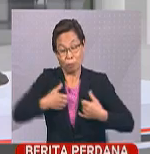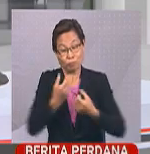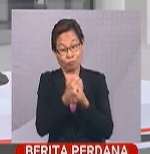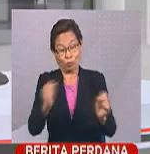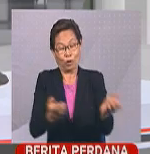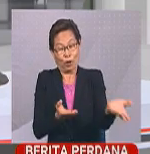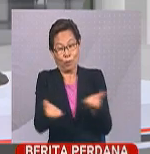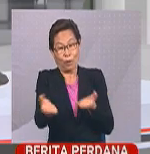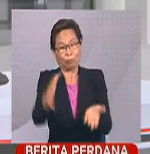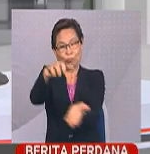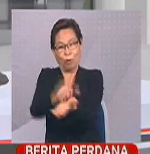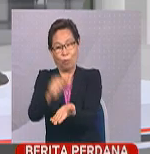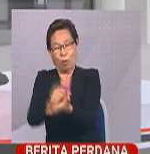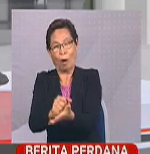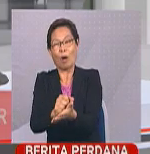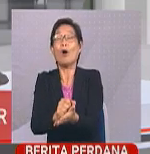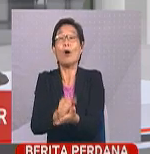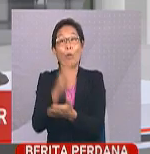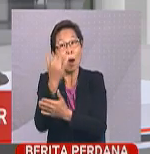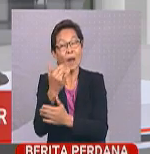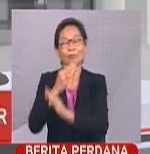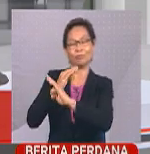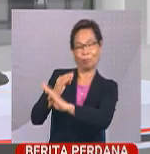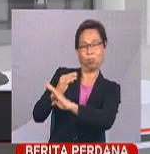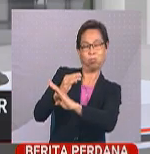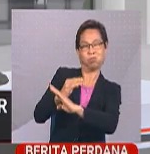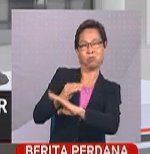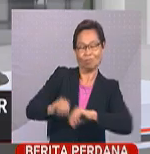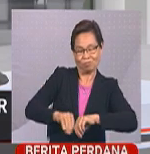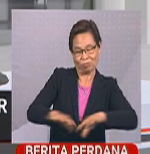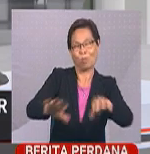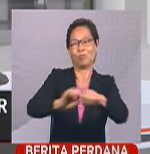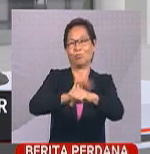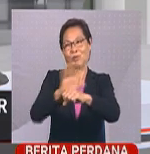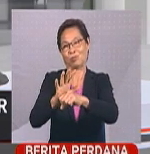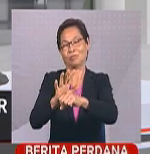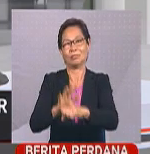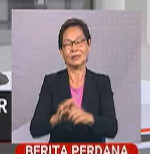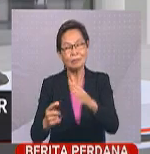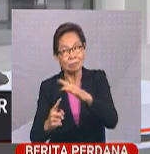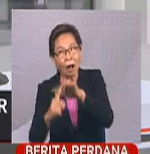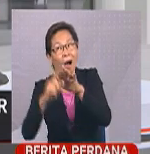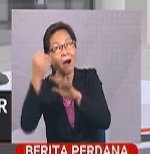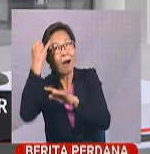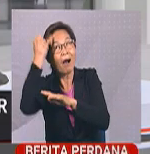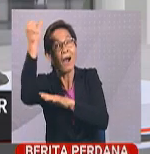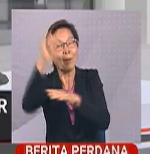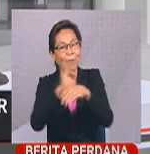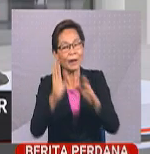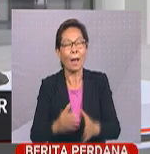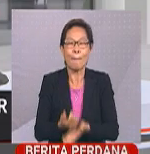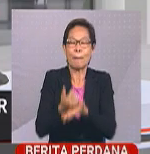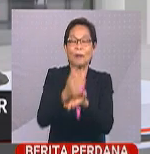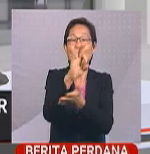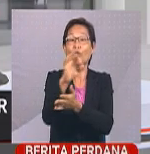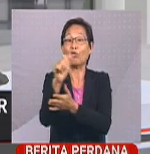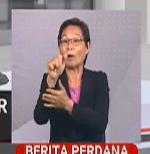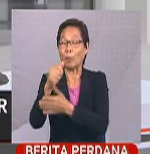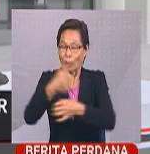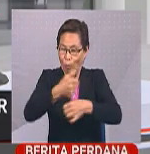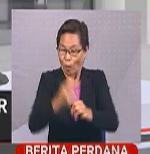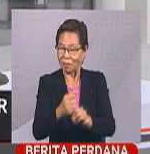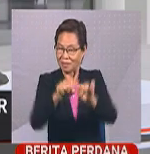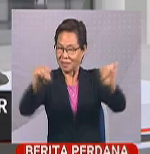tersedia khidmat tempahan sebagai usaha membendung penularan COVID-19. Cetusan idea peniaga dibantu Pharma berjaya